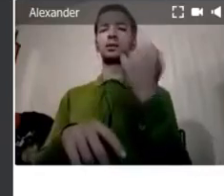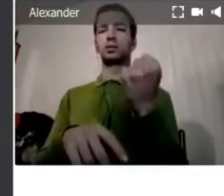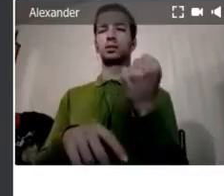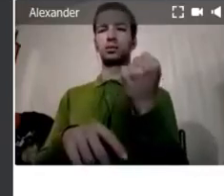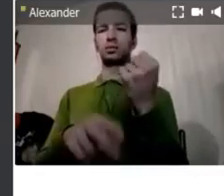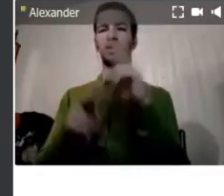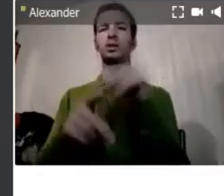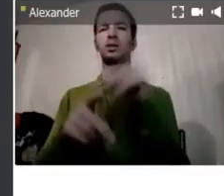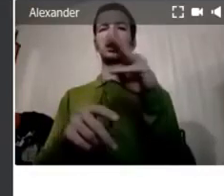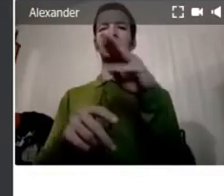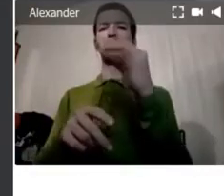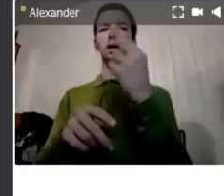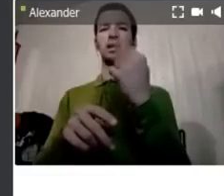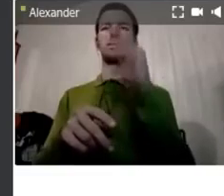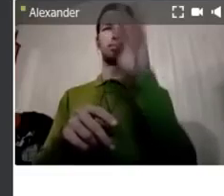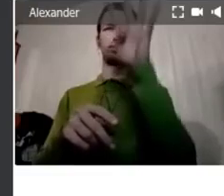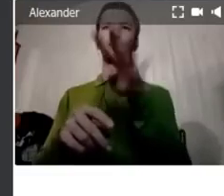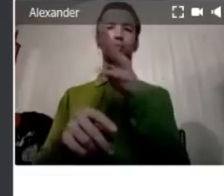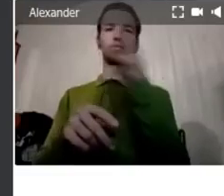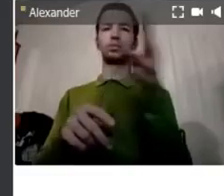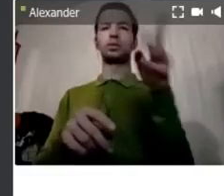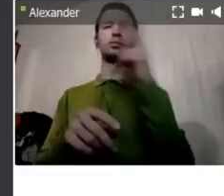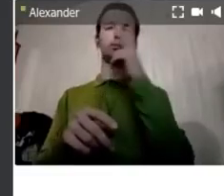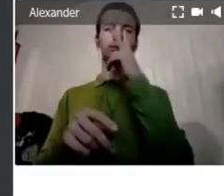маркетинг-план, но это не проблема.